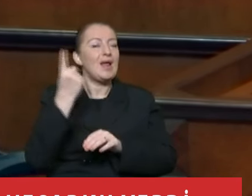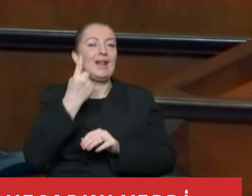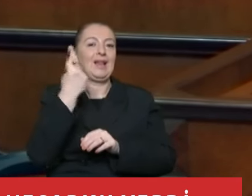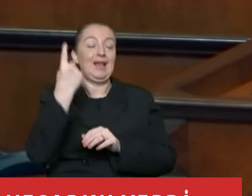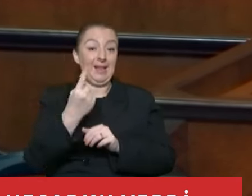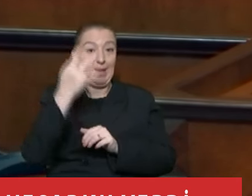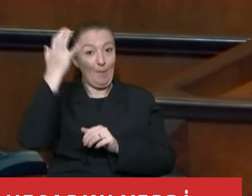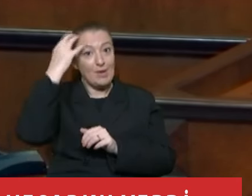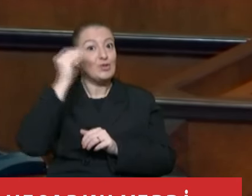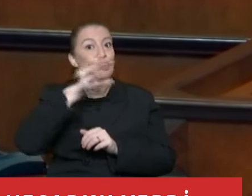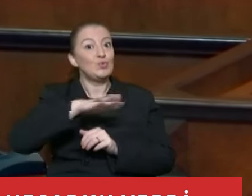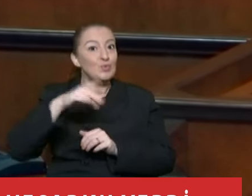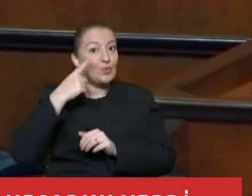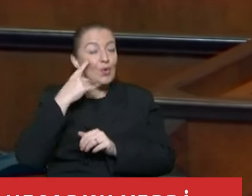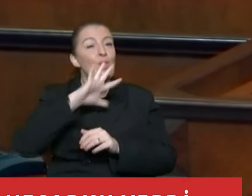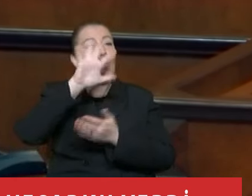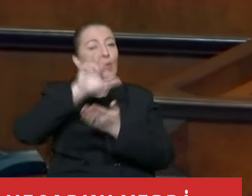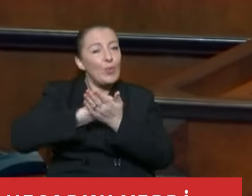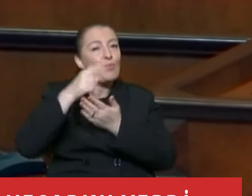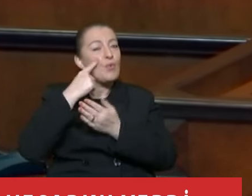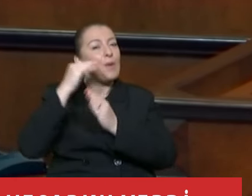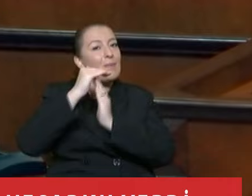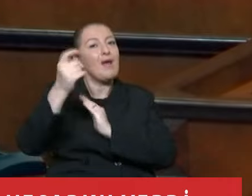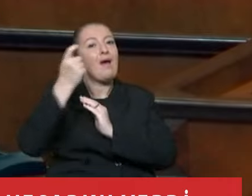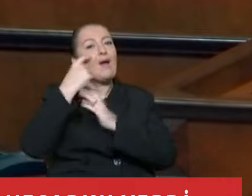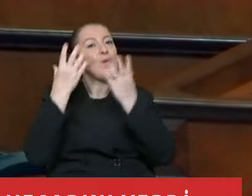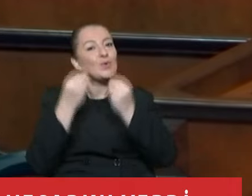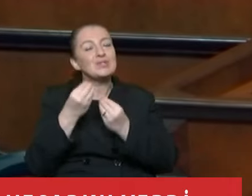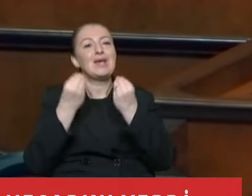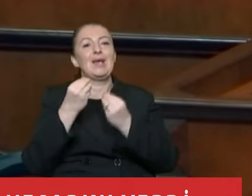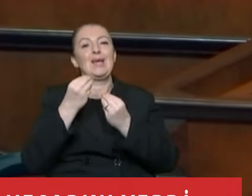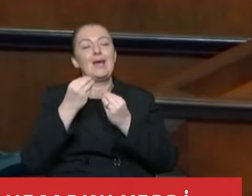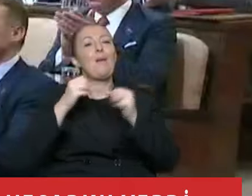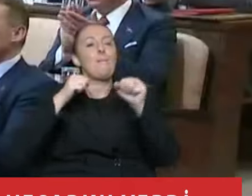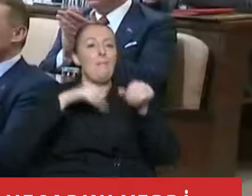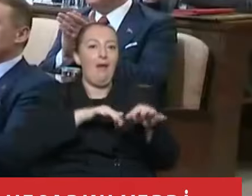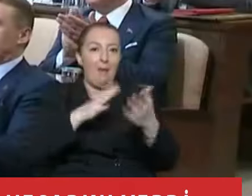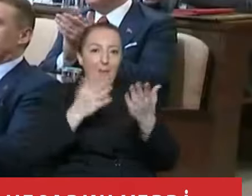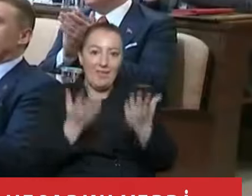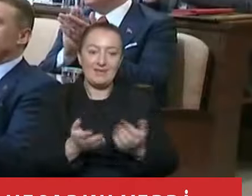bütün milletimize Hayırlı uğurlu olsun İyi bayramlar diliyorum